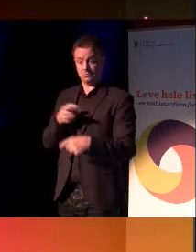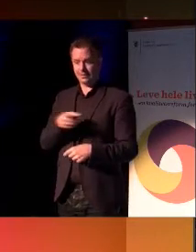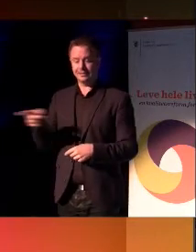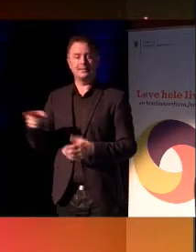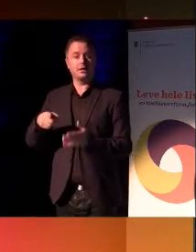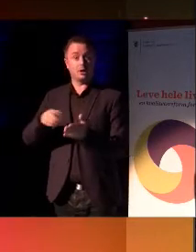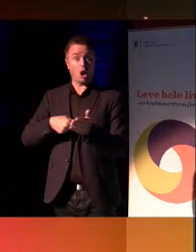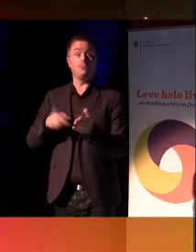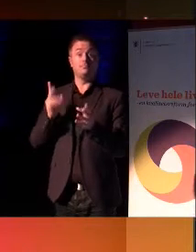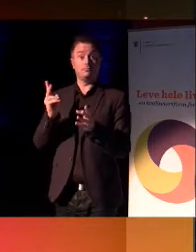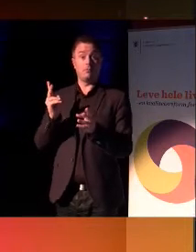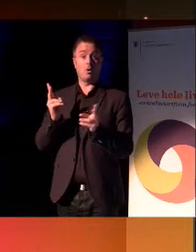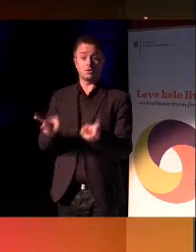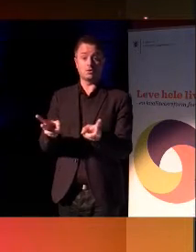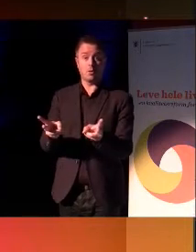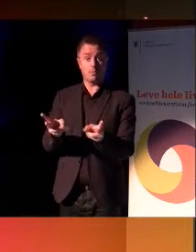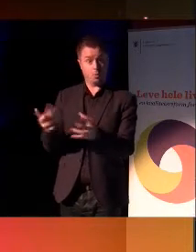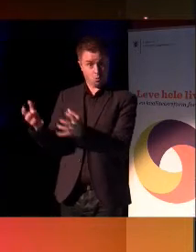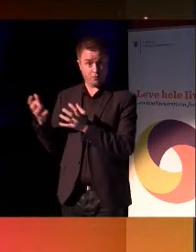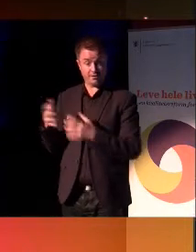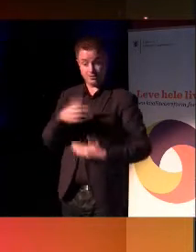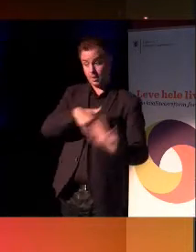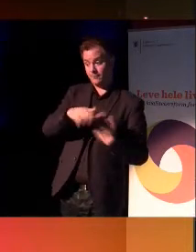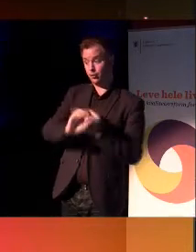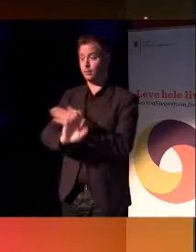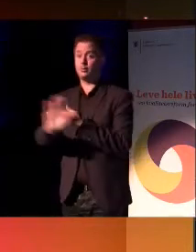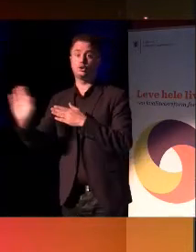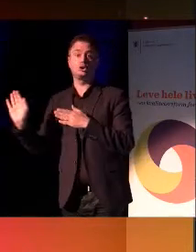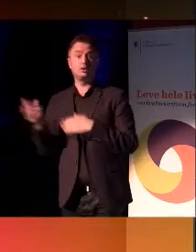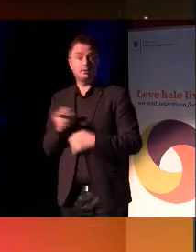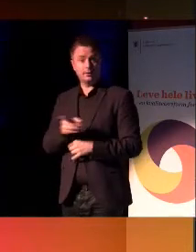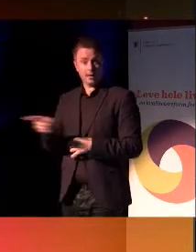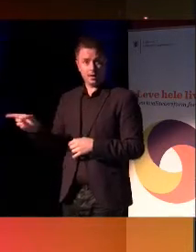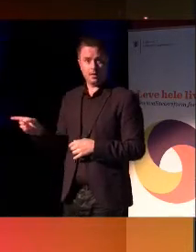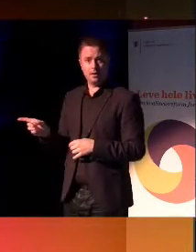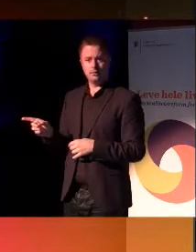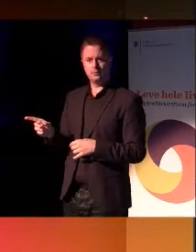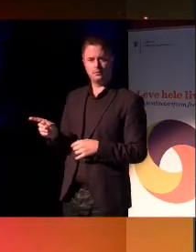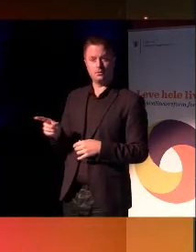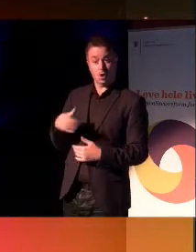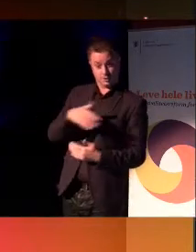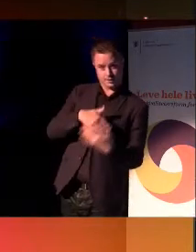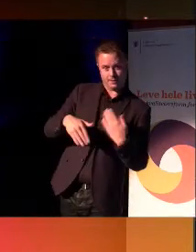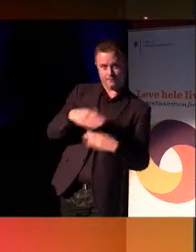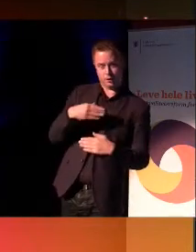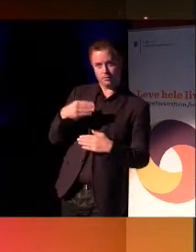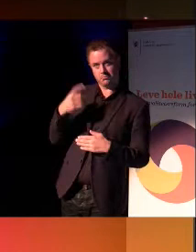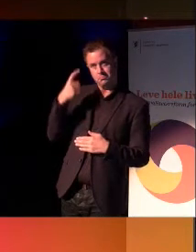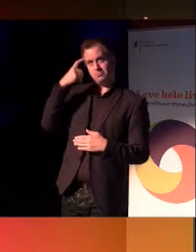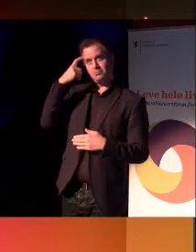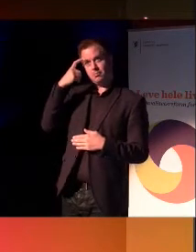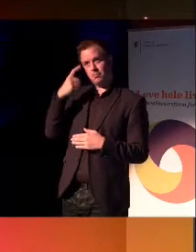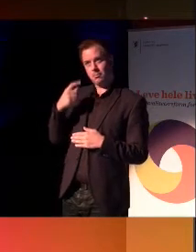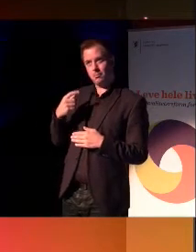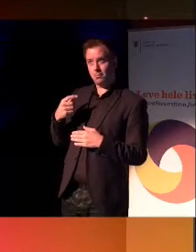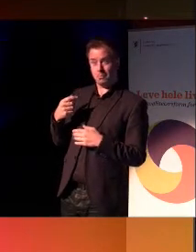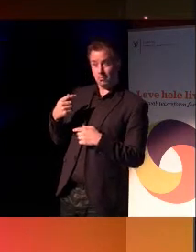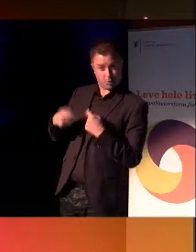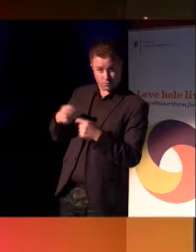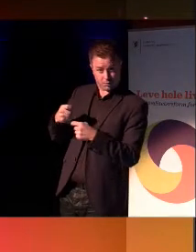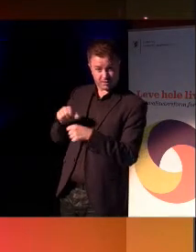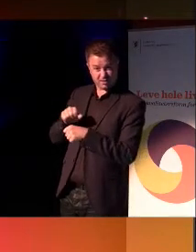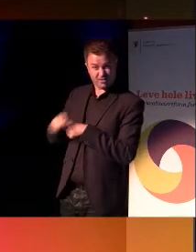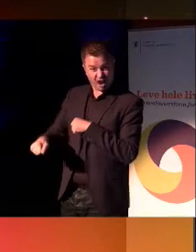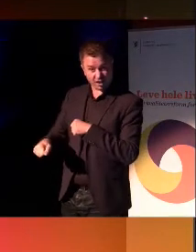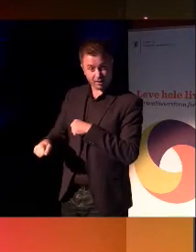for samfunnets beskyttelse, så slik at den tvangen som samfunnet tenker det kan være gode grunner til å bruke, den må være